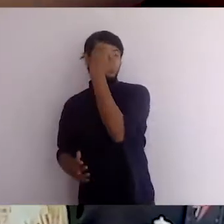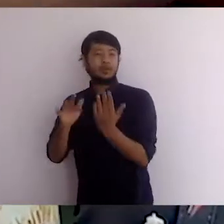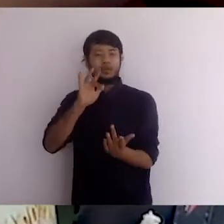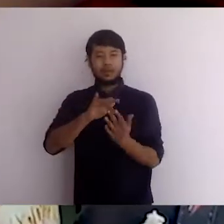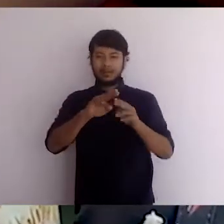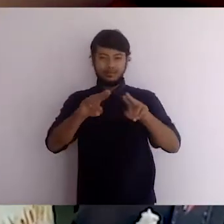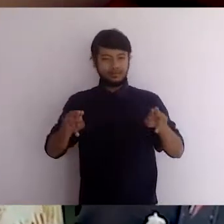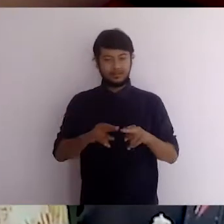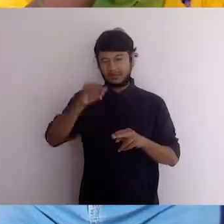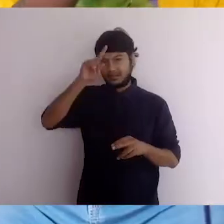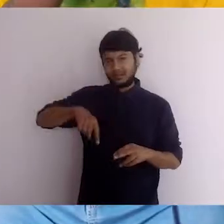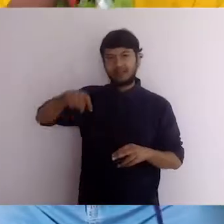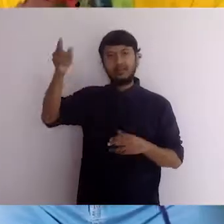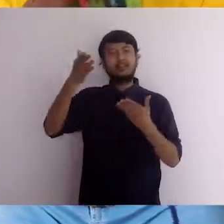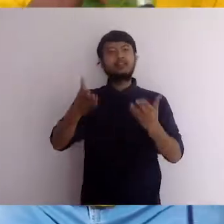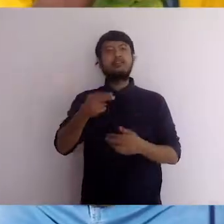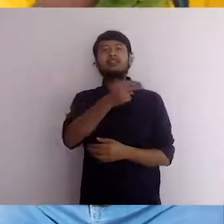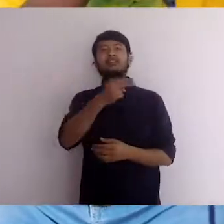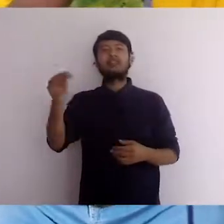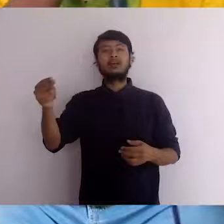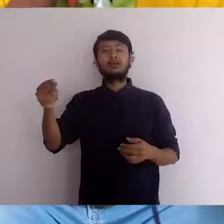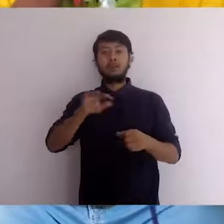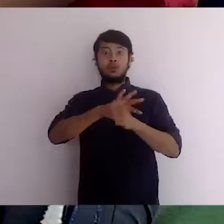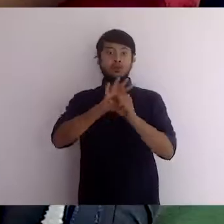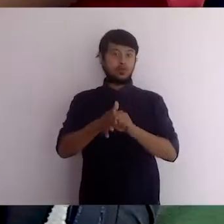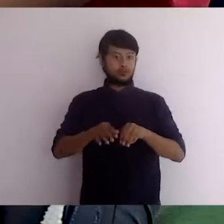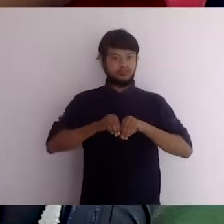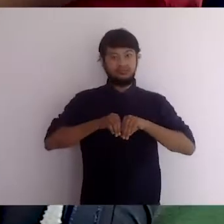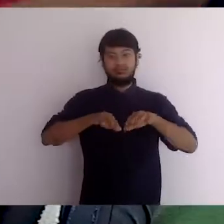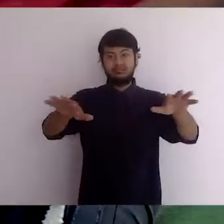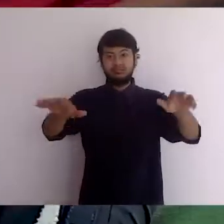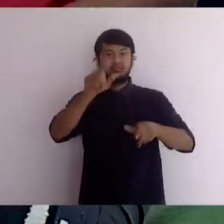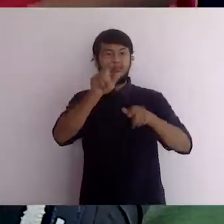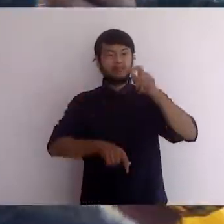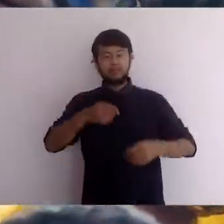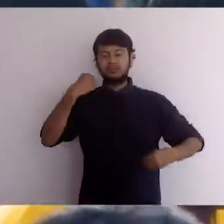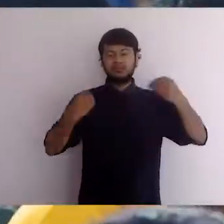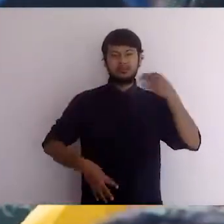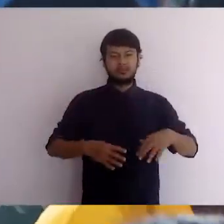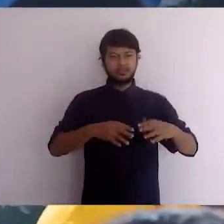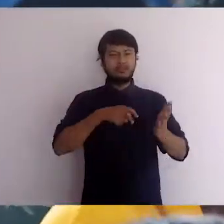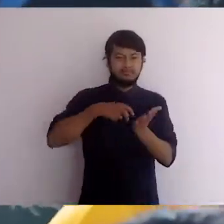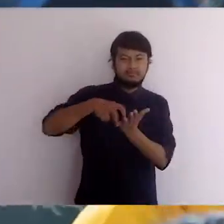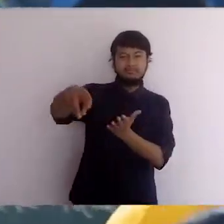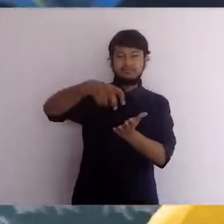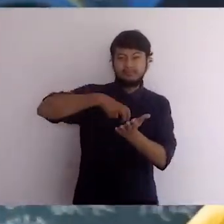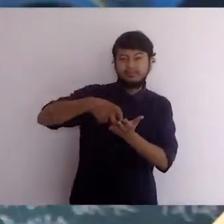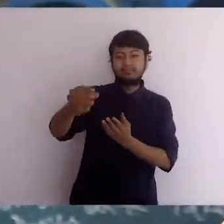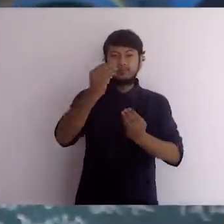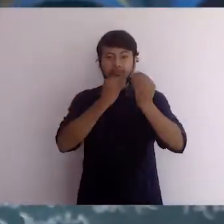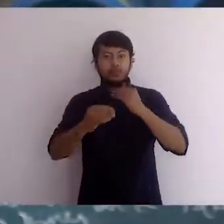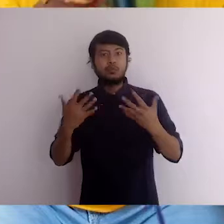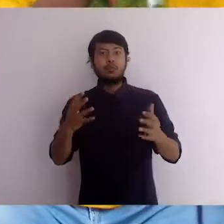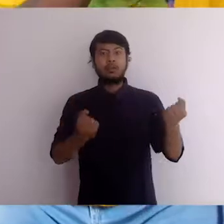लॉकडाउन ने किया परेशान हर इंसान को, बिन पैसे अटके सब, पैदल सब निकले घर, बिना गाड़ी बिना पैसा बिना राशन